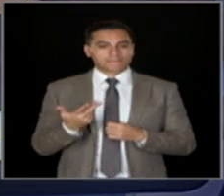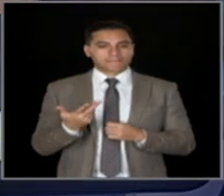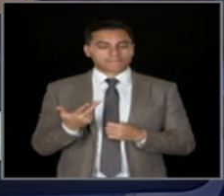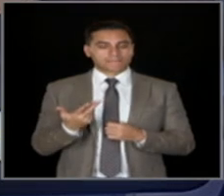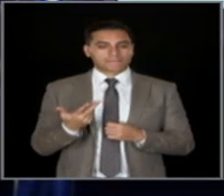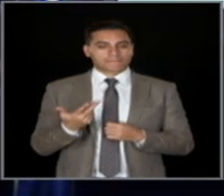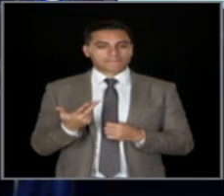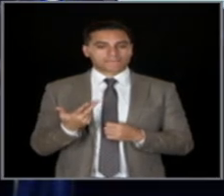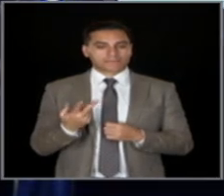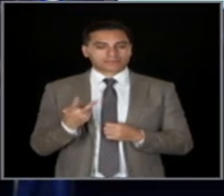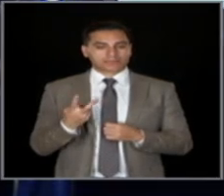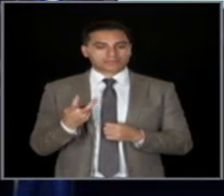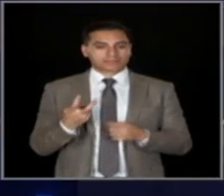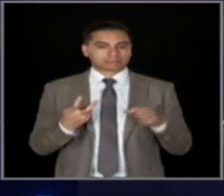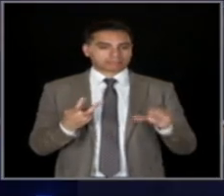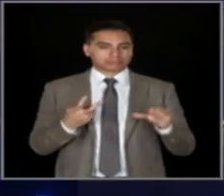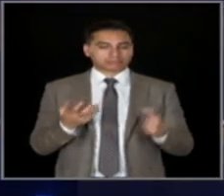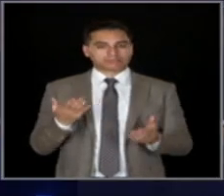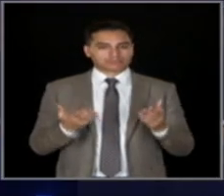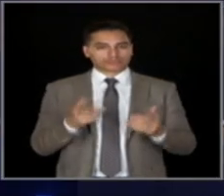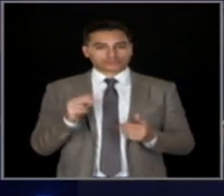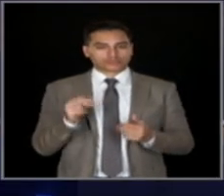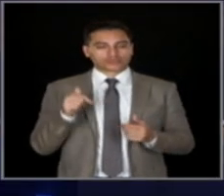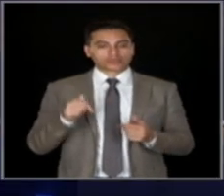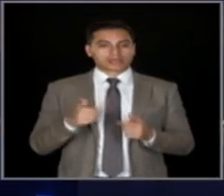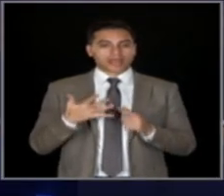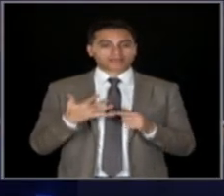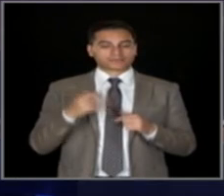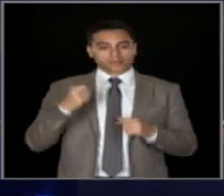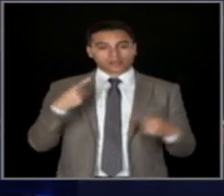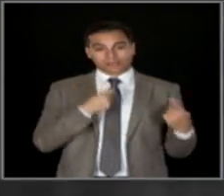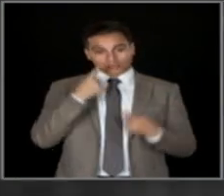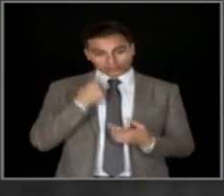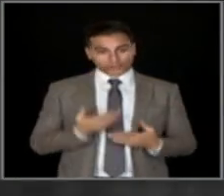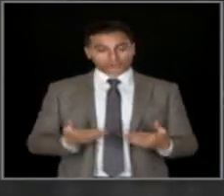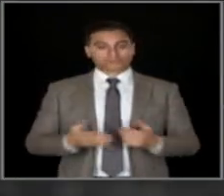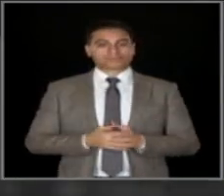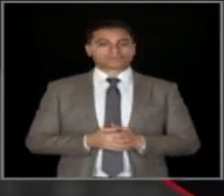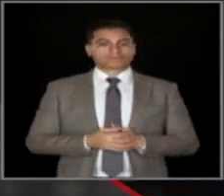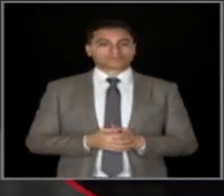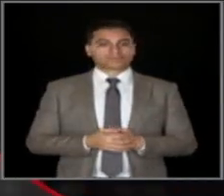كام؟ 70. ودلوقتي مع الفقره الخامسه، فقره ضربات الجزاء.